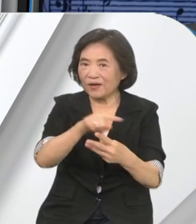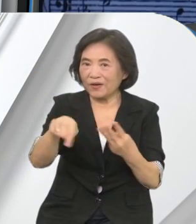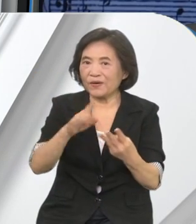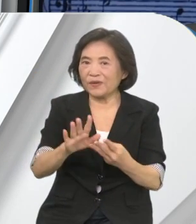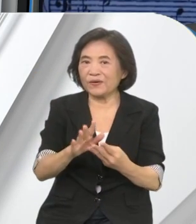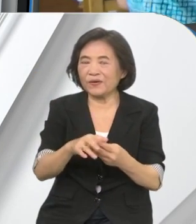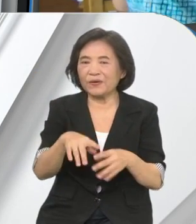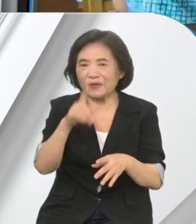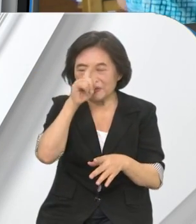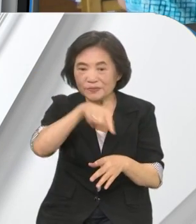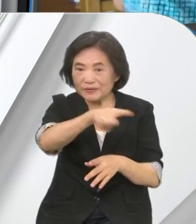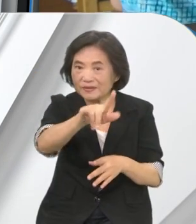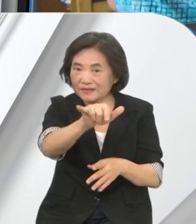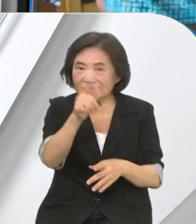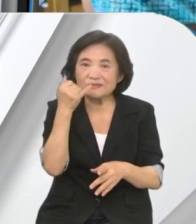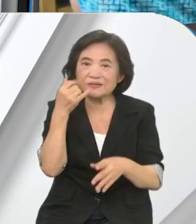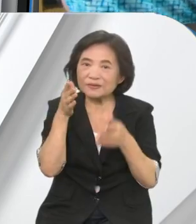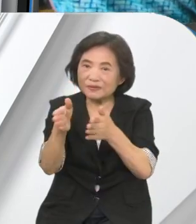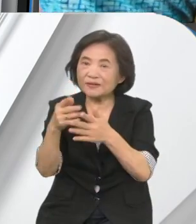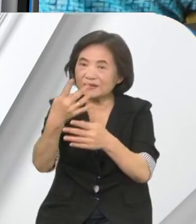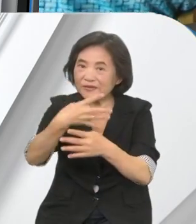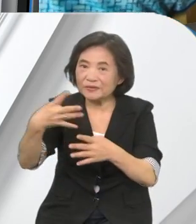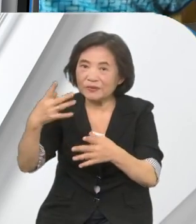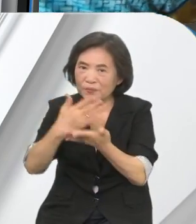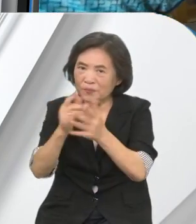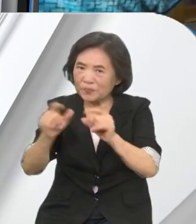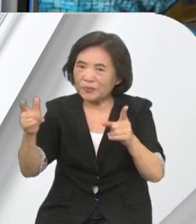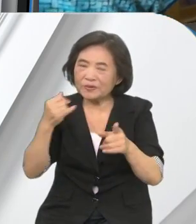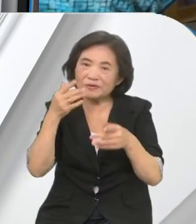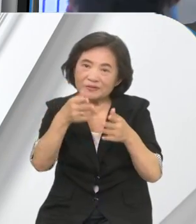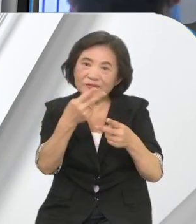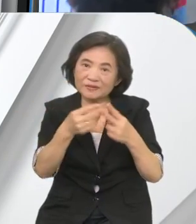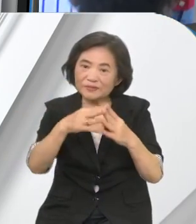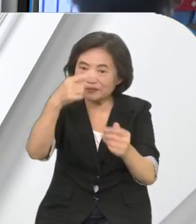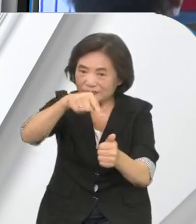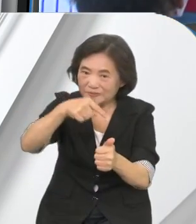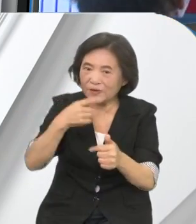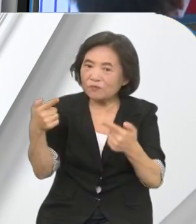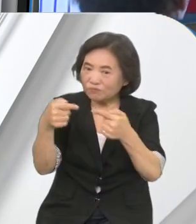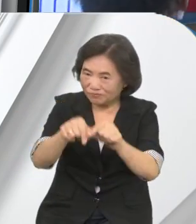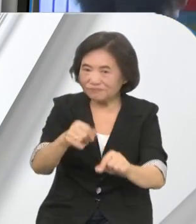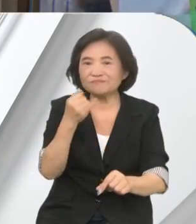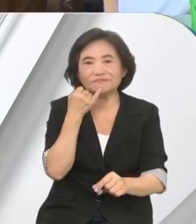得，我也得有机会同音乐的导演融合行业教学方。